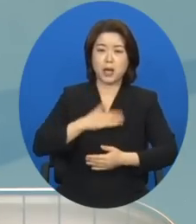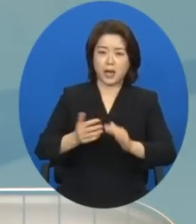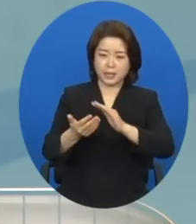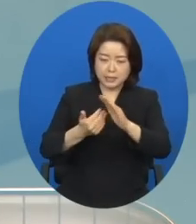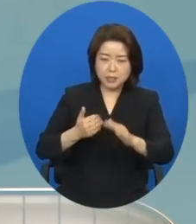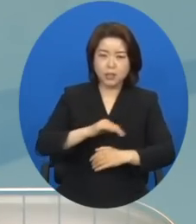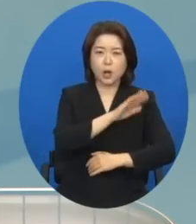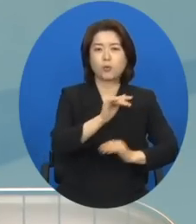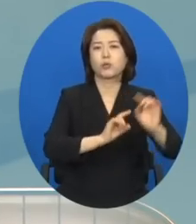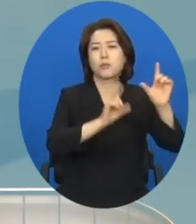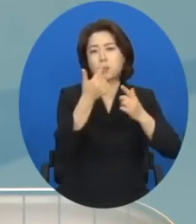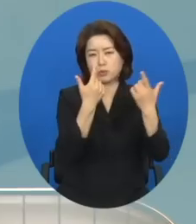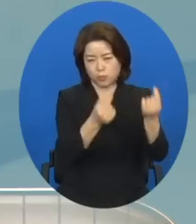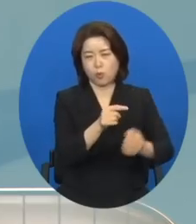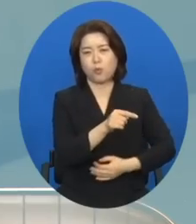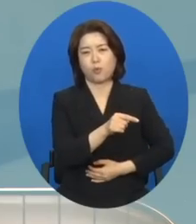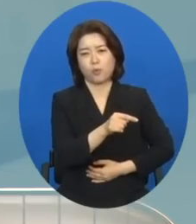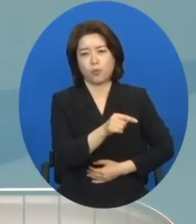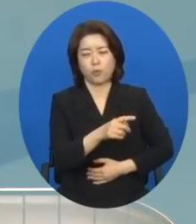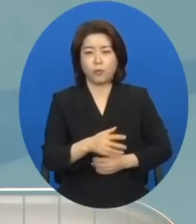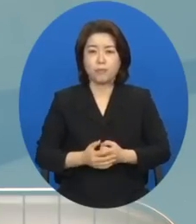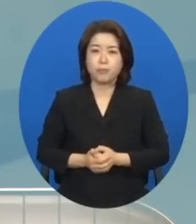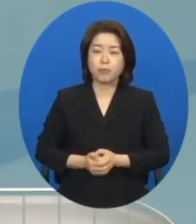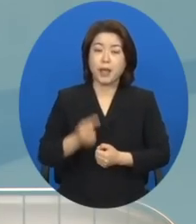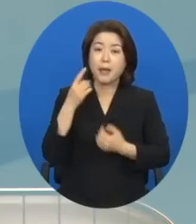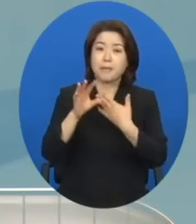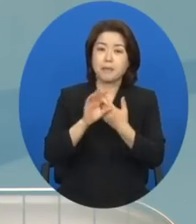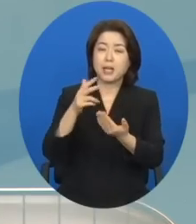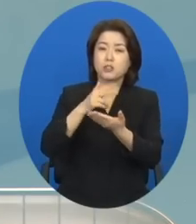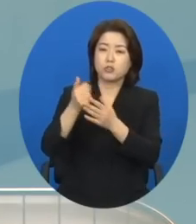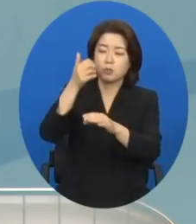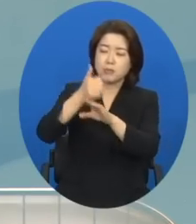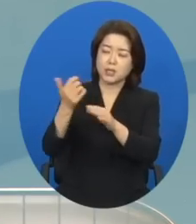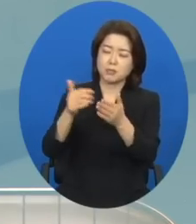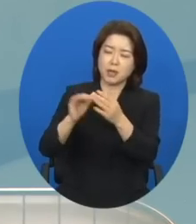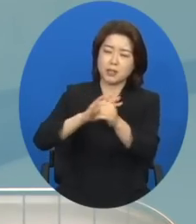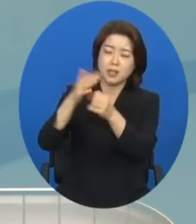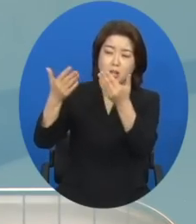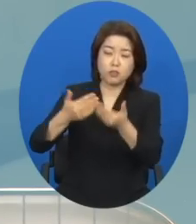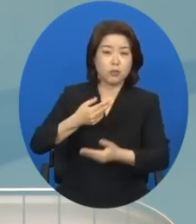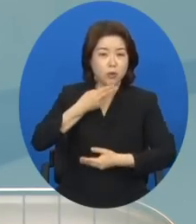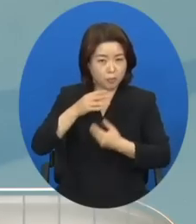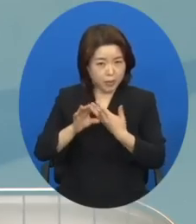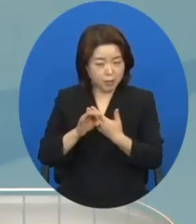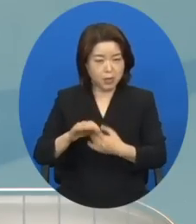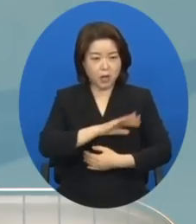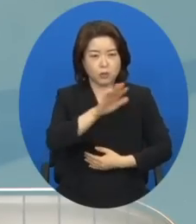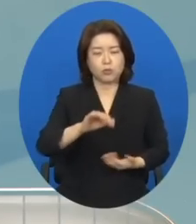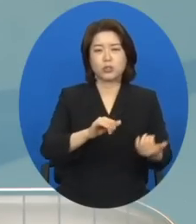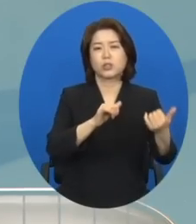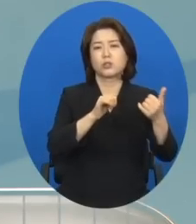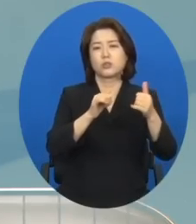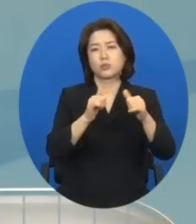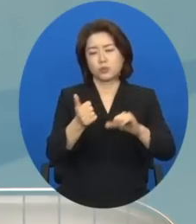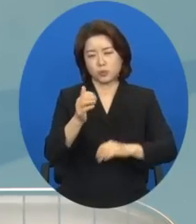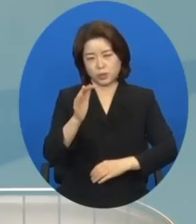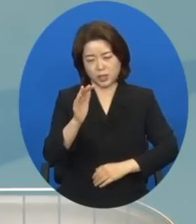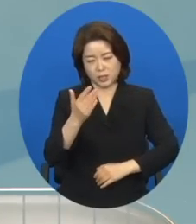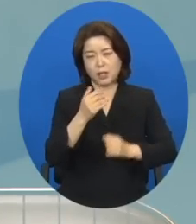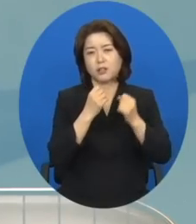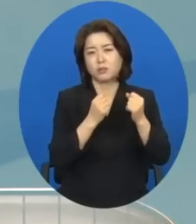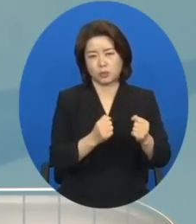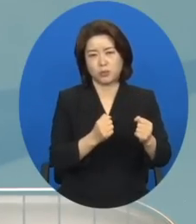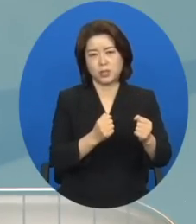모습이 바로 그러했기 때문에 그렇습니다. 만일 주님이 사랑하실 때 끝까지 사랑하지 않았더라면 우리는 죽을 수밖에 없는